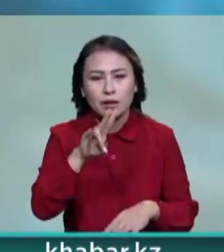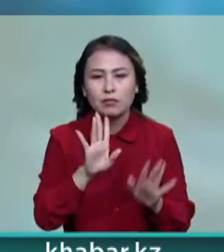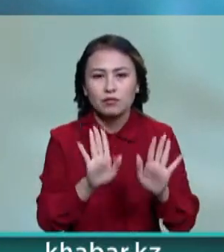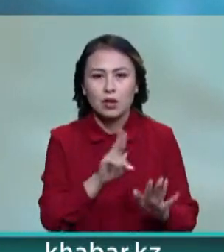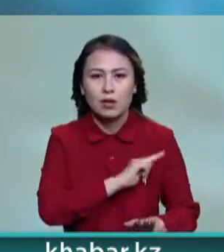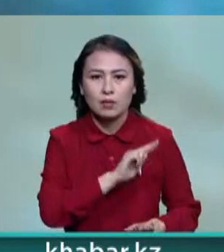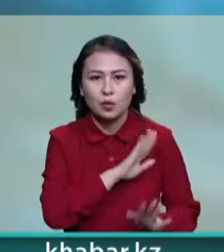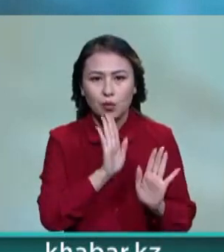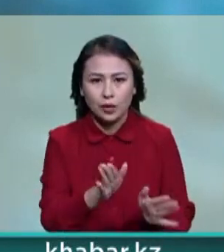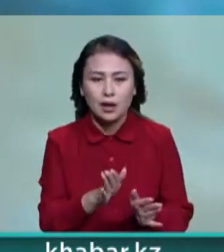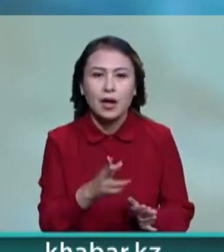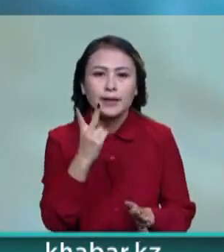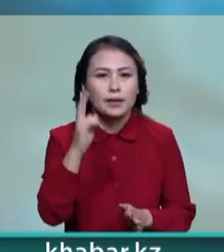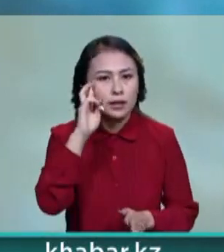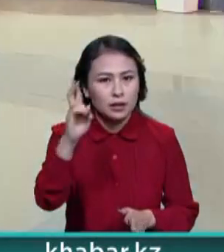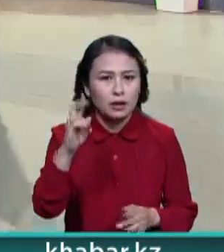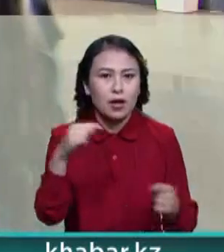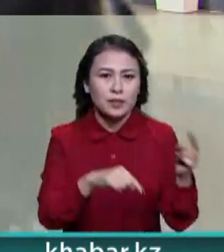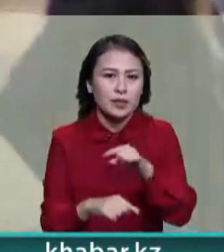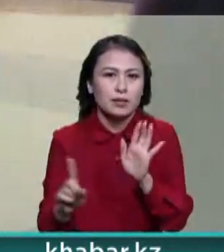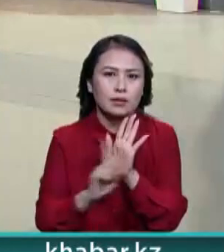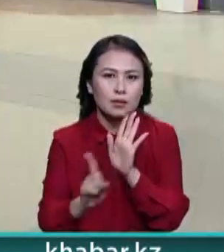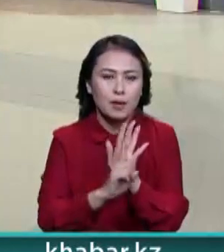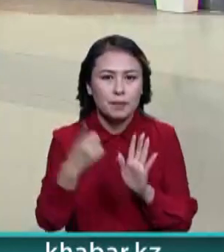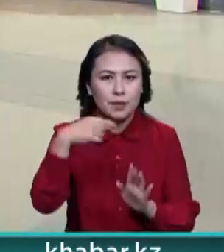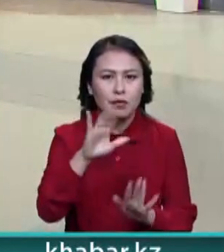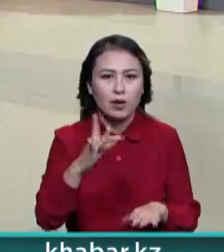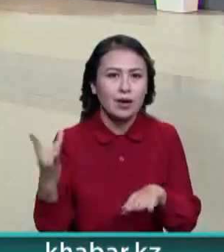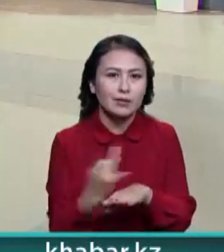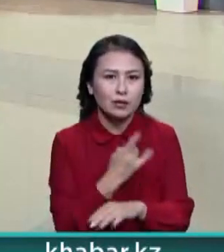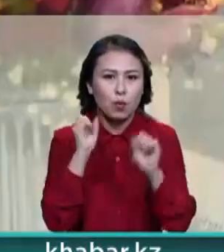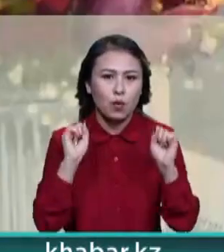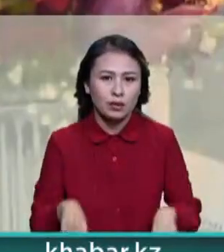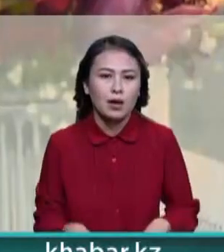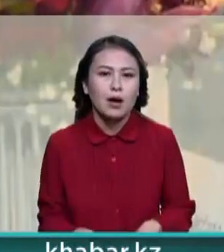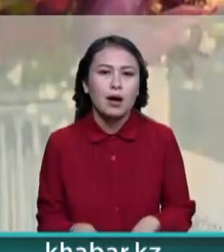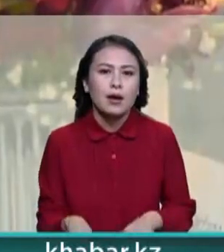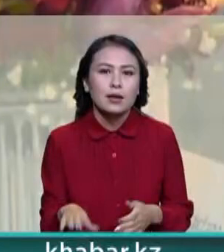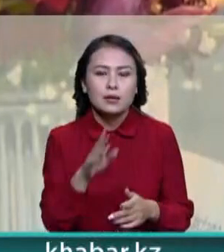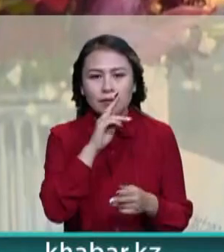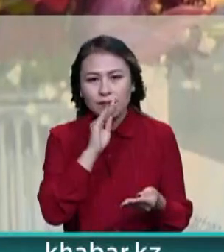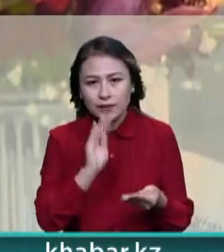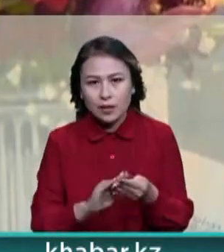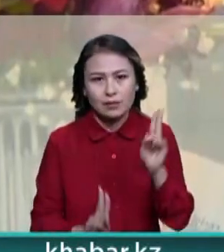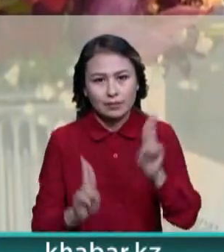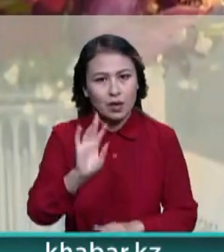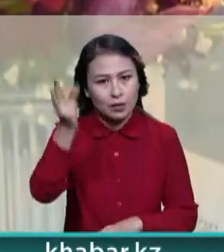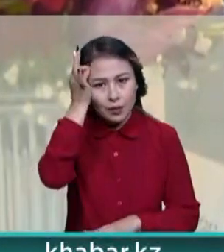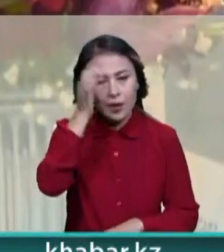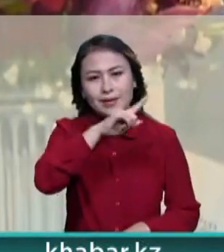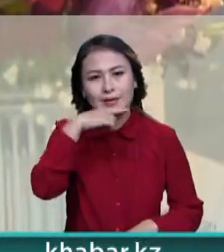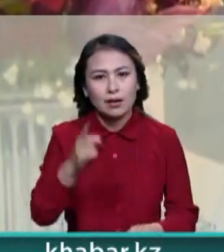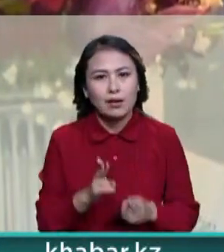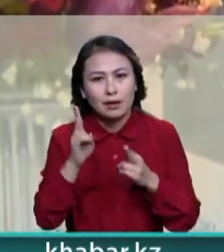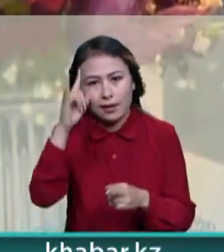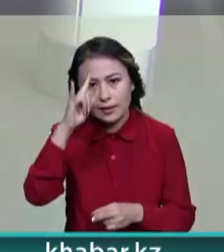ғана қабылдайтын болады. Екі елдің жолаушылары аптасына тек бір рет ұшуға мүмкіндіктері бар. Санитарлық талаптарға сай Ресейге бет